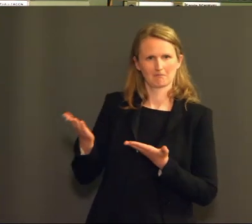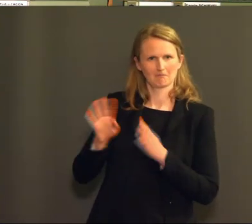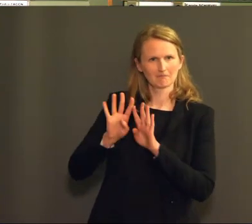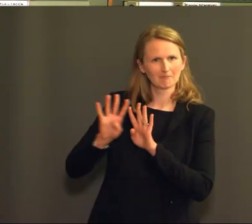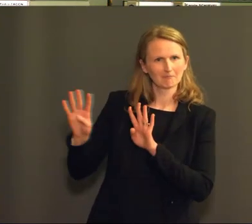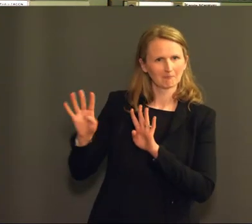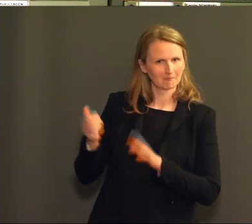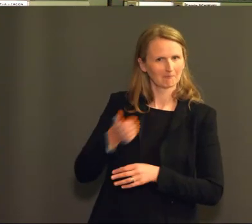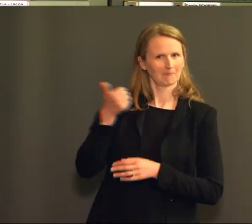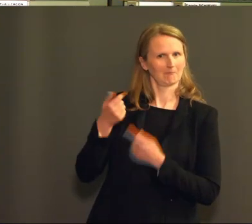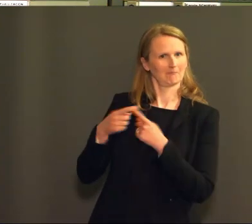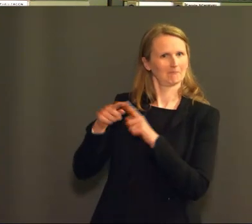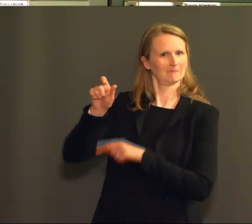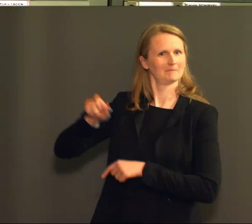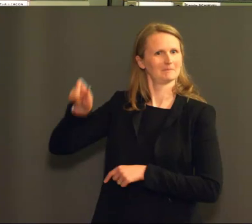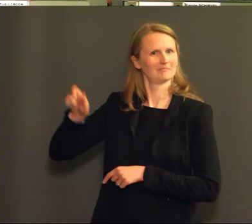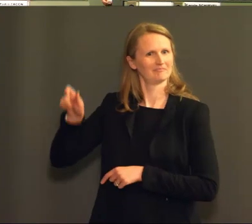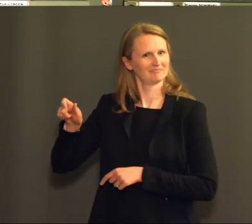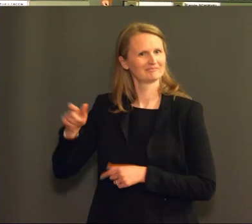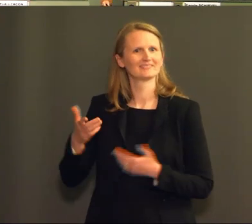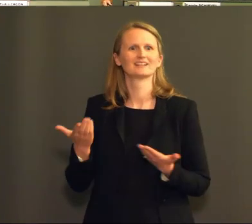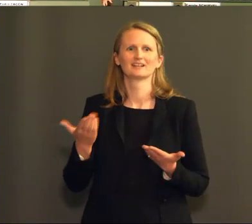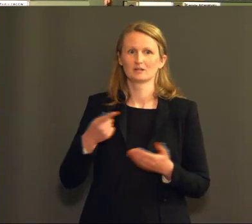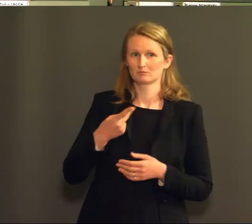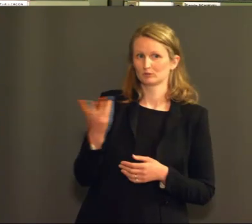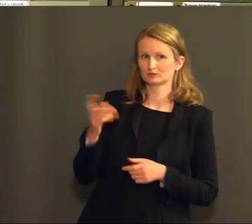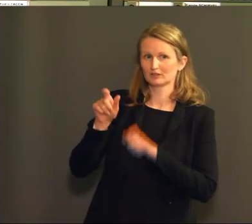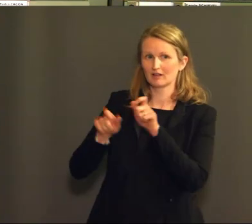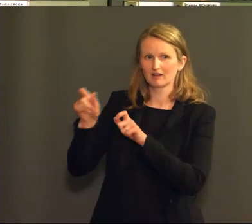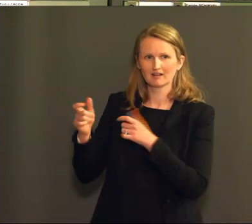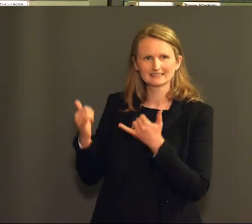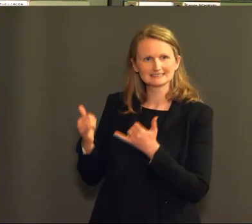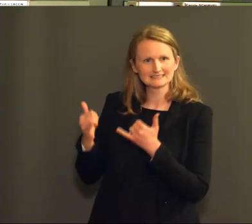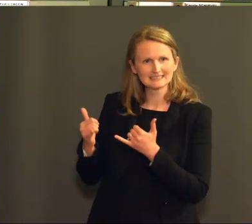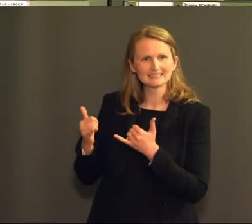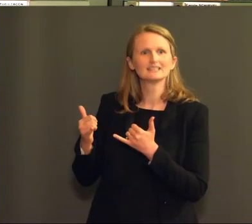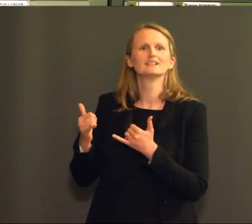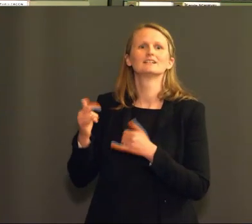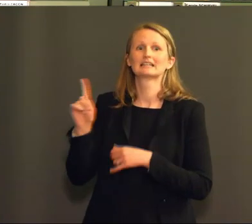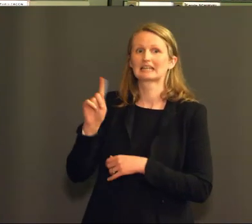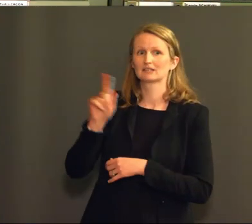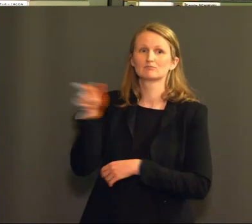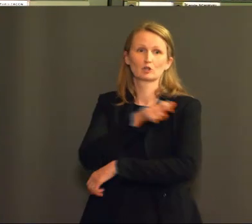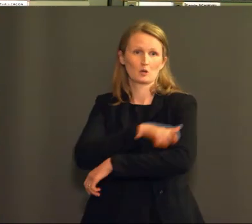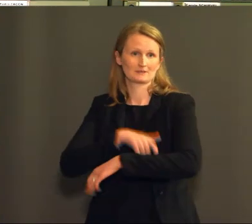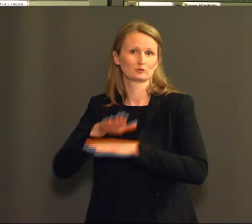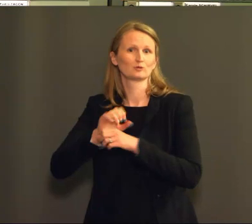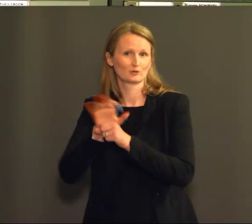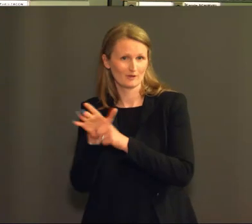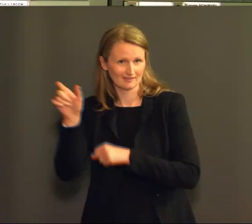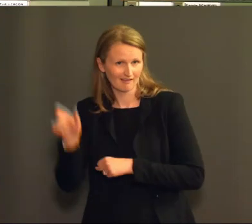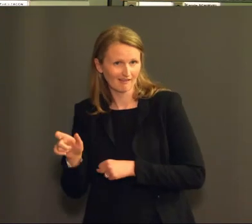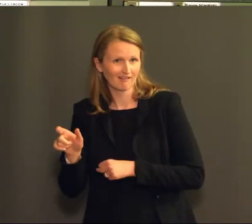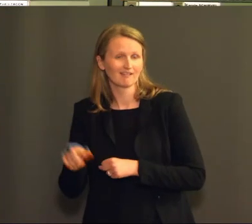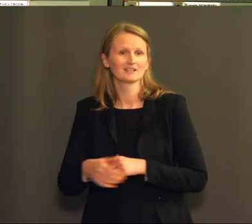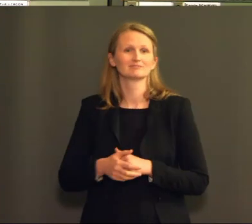presse, où nous avons des représentants du commissariat Corona, du comité d'experts, le GEMS,